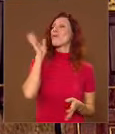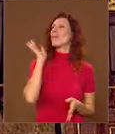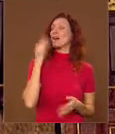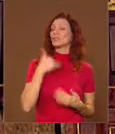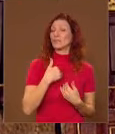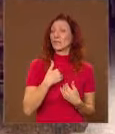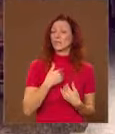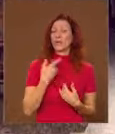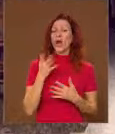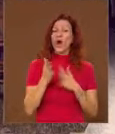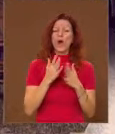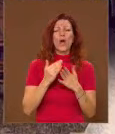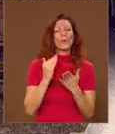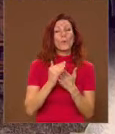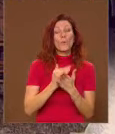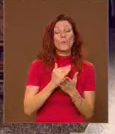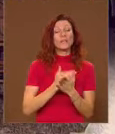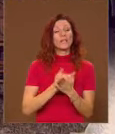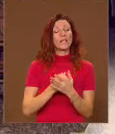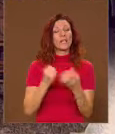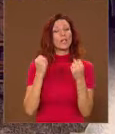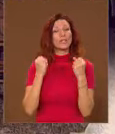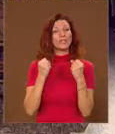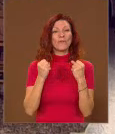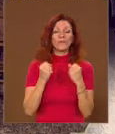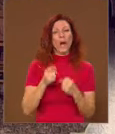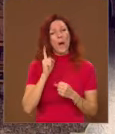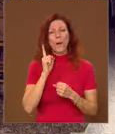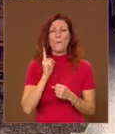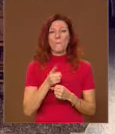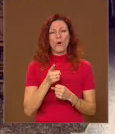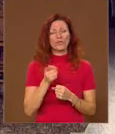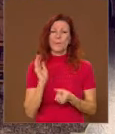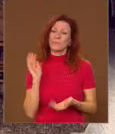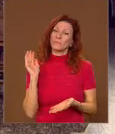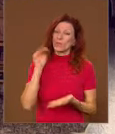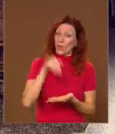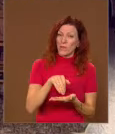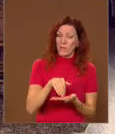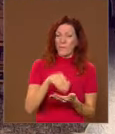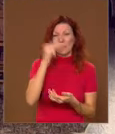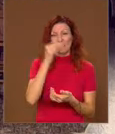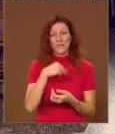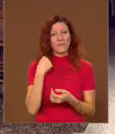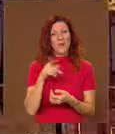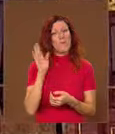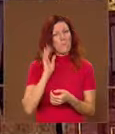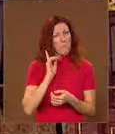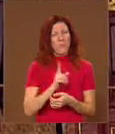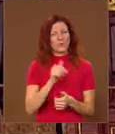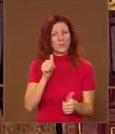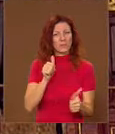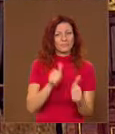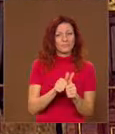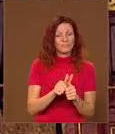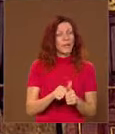хора, които са подредили живота си и е време да отидат на трапезата, ето нека да сме в църква, нека да сме при Господ. Ако сме